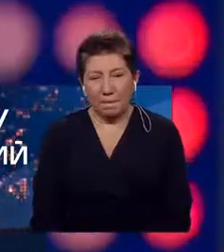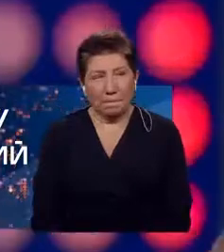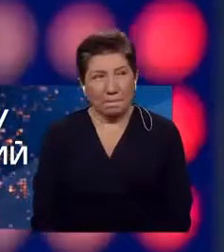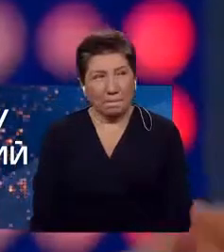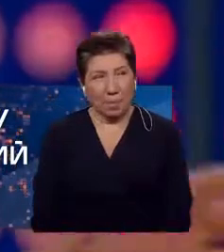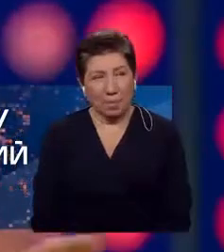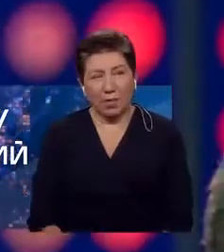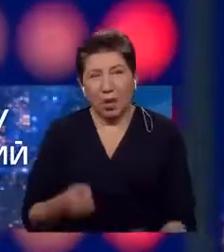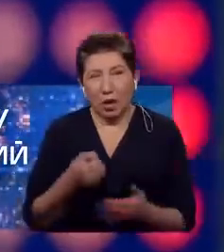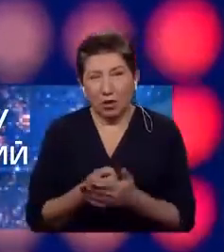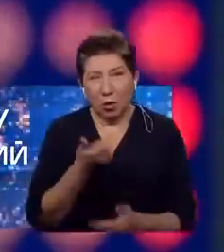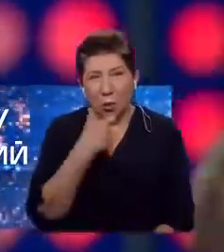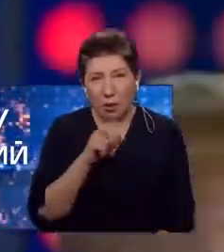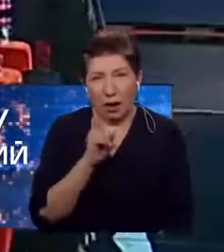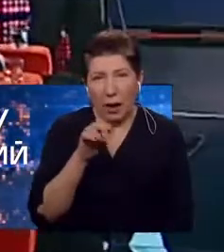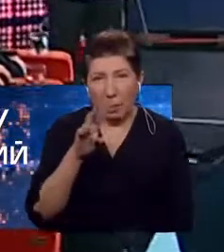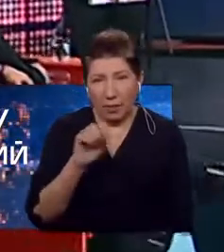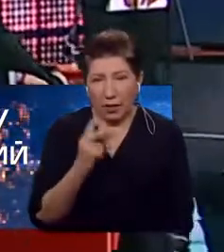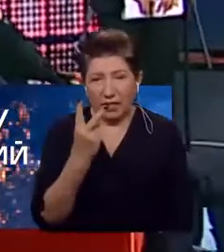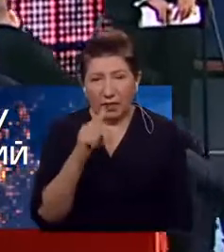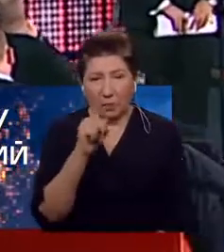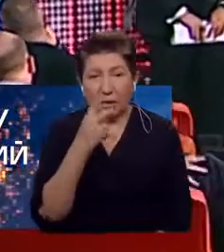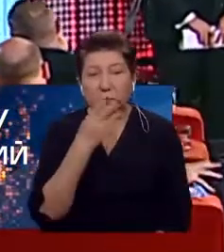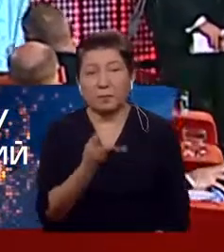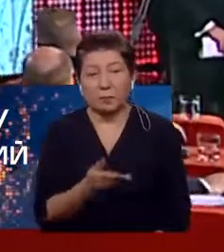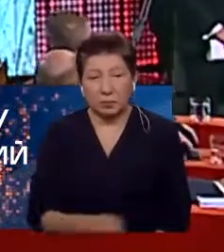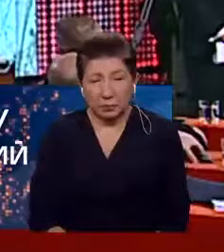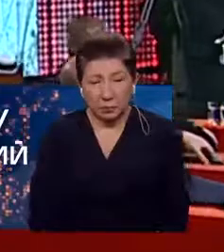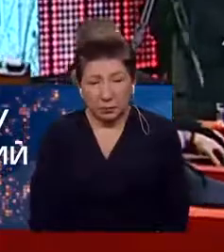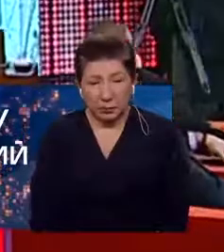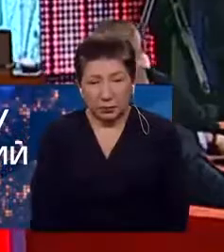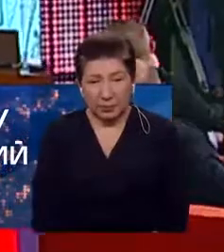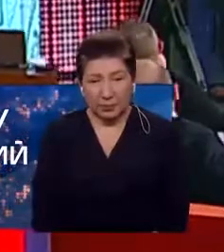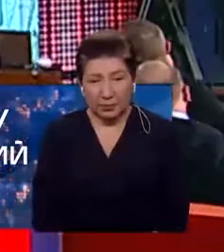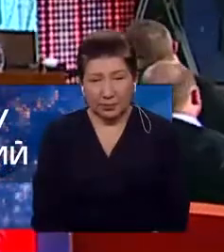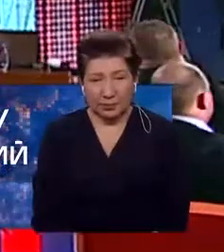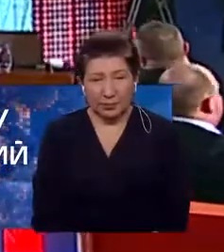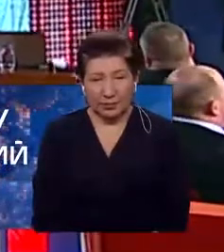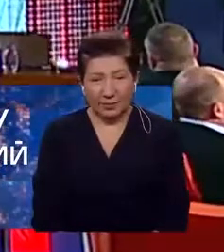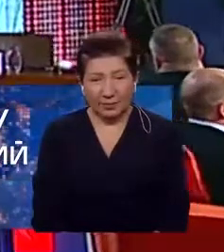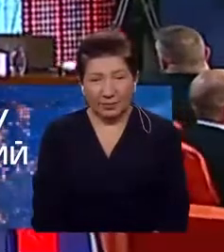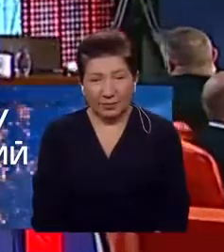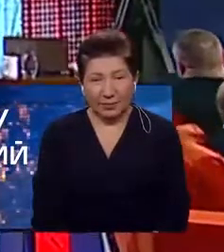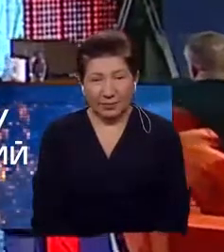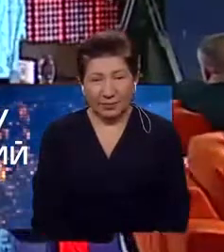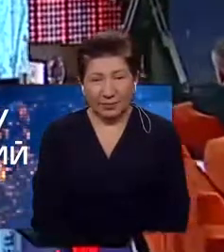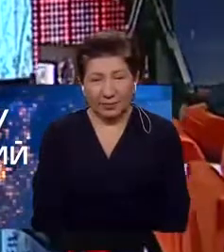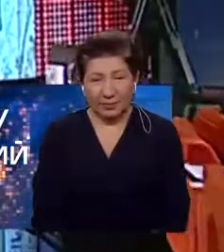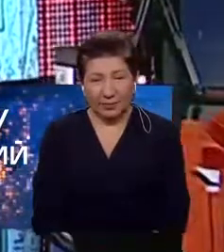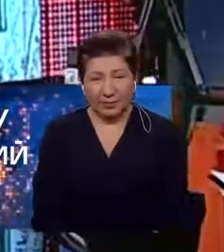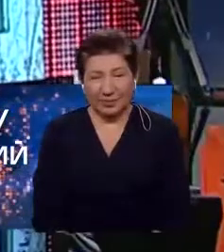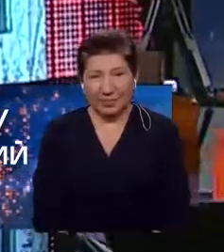мене до пана Капліна буде 2 питання. От дивіться, пан Каплін, я думаю, ви чудово знаєте свою рекламу. Прикладіться.